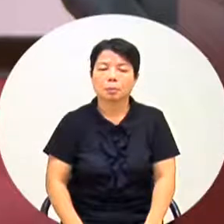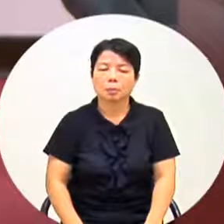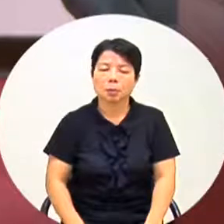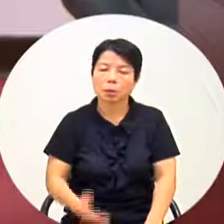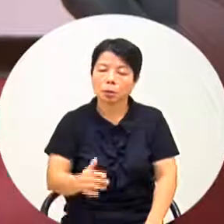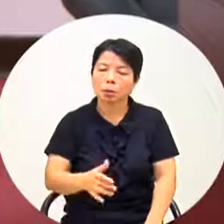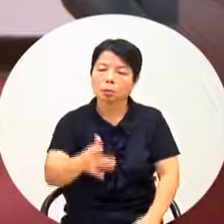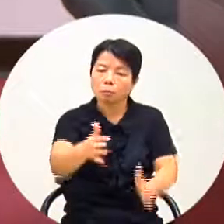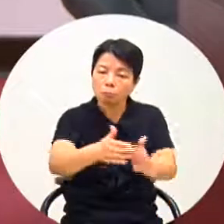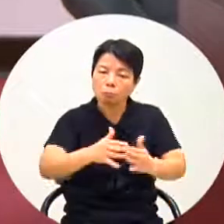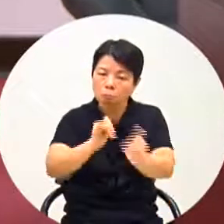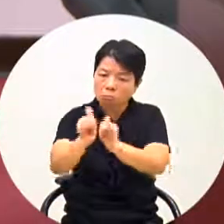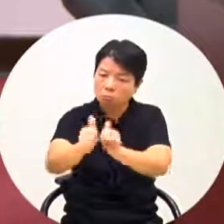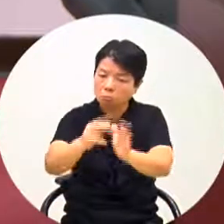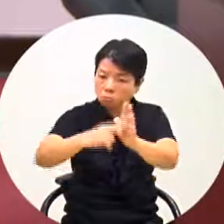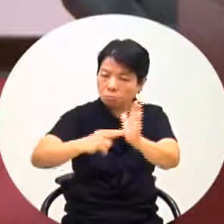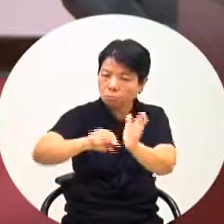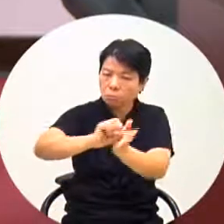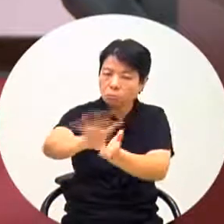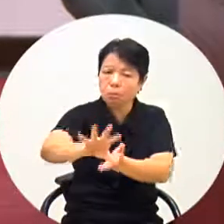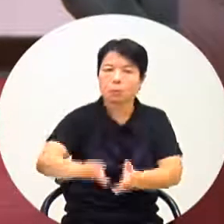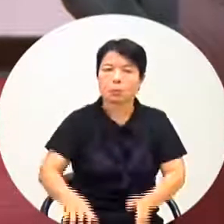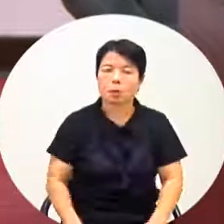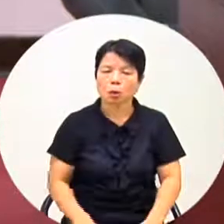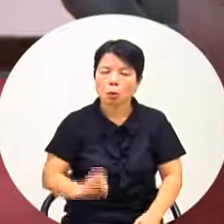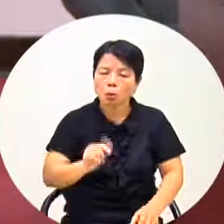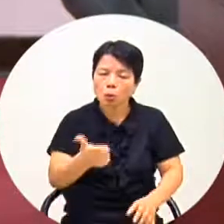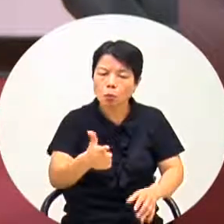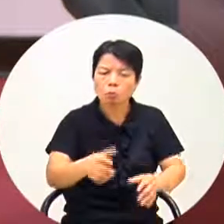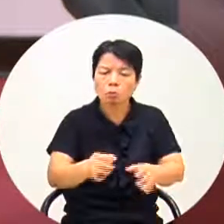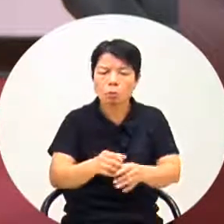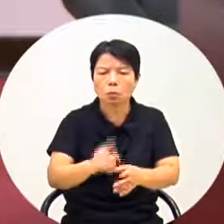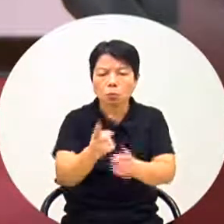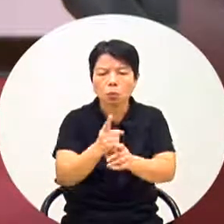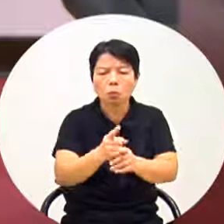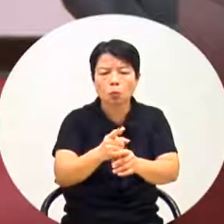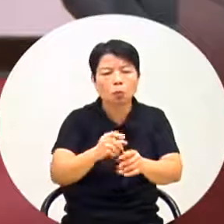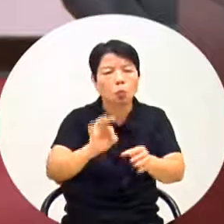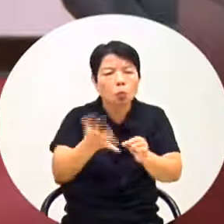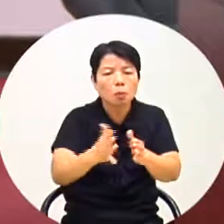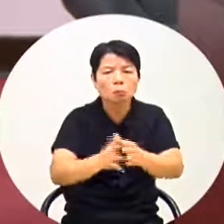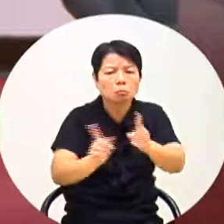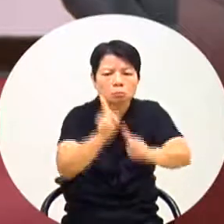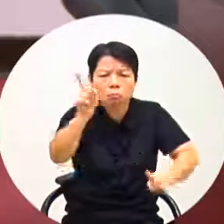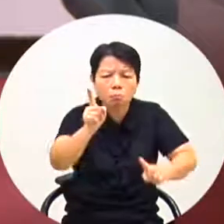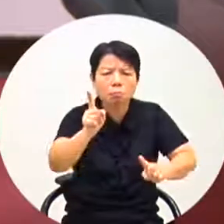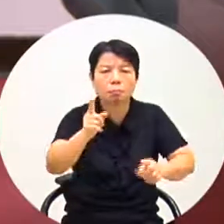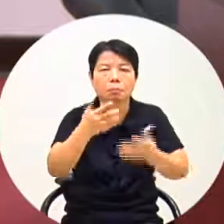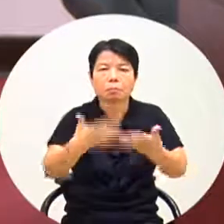清楚，这相差几乎一半的这个金额，到底